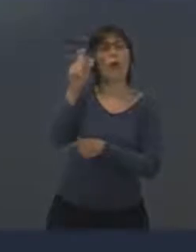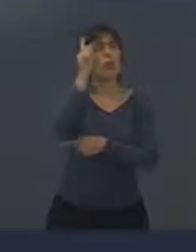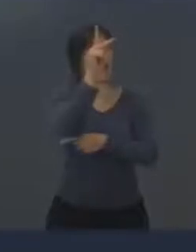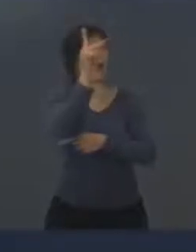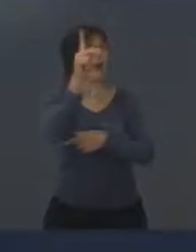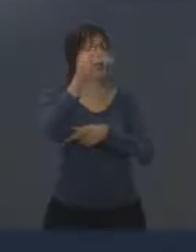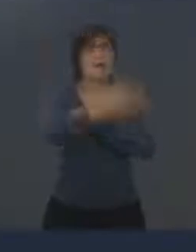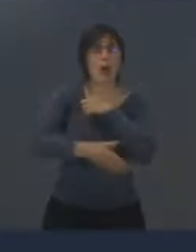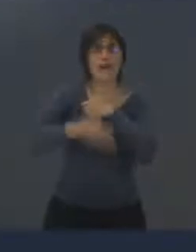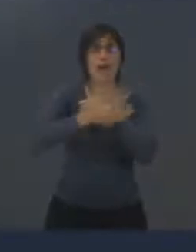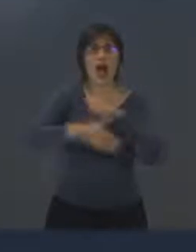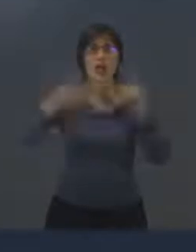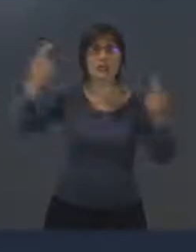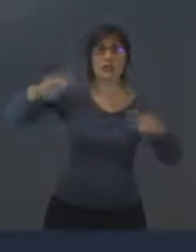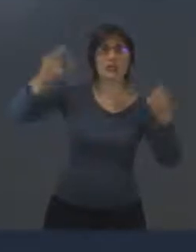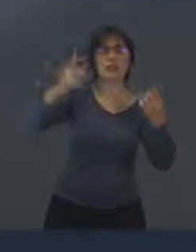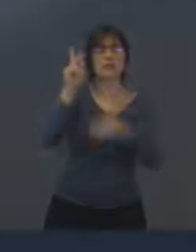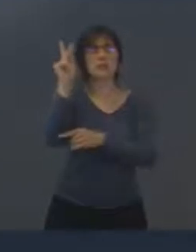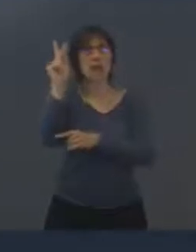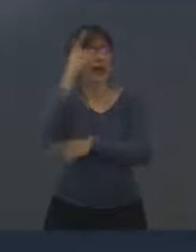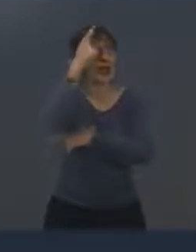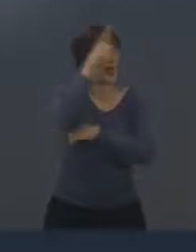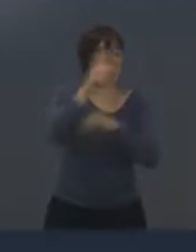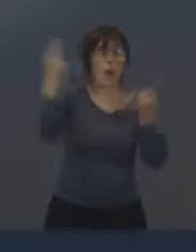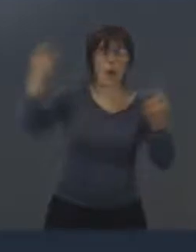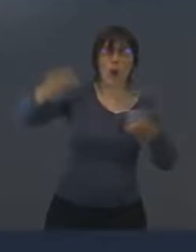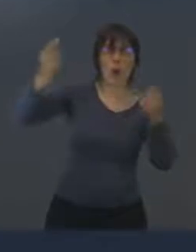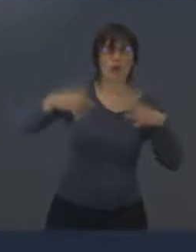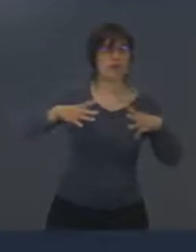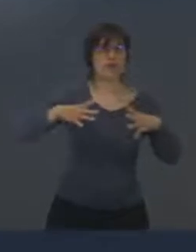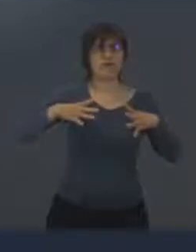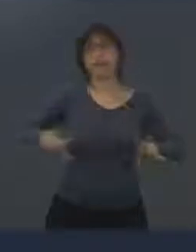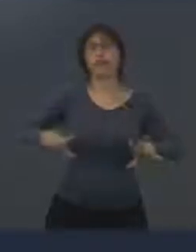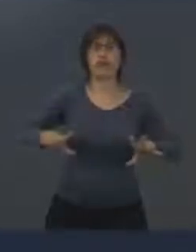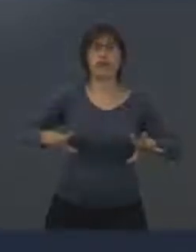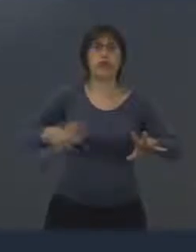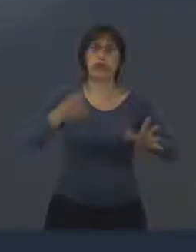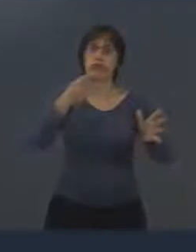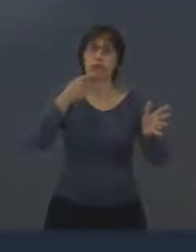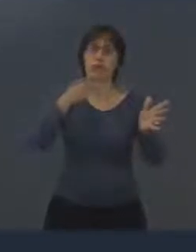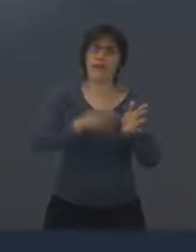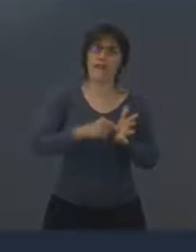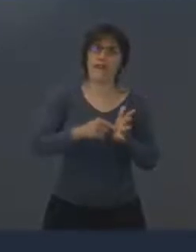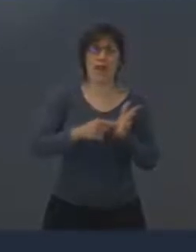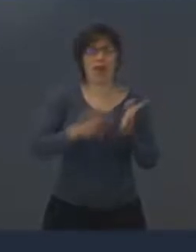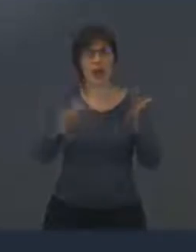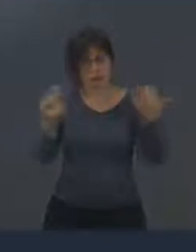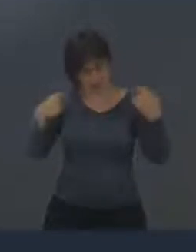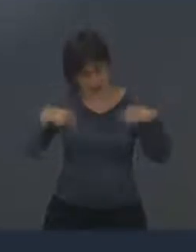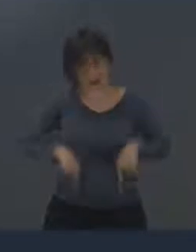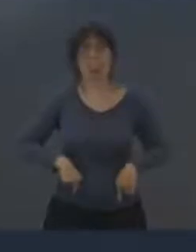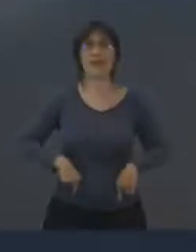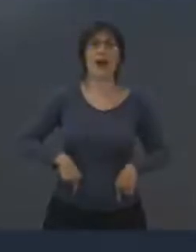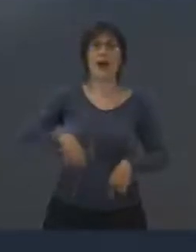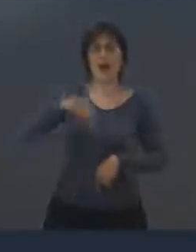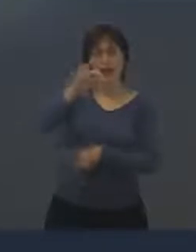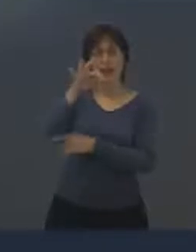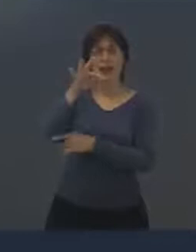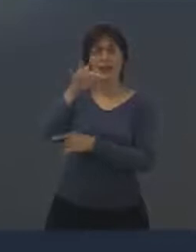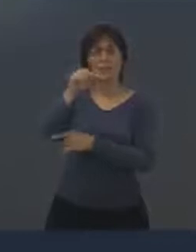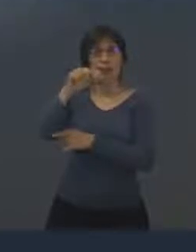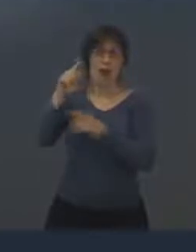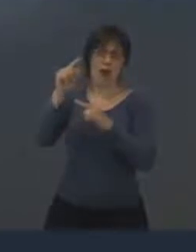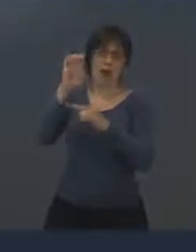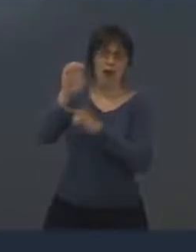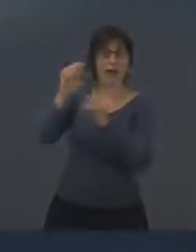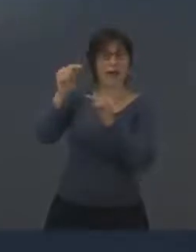province ou entre Paris et Lyon, parce que ça, c'est le vocabulaire des Corses. Pour moi, c'est l'État, avec un grand B comme Bercy, qui est en cause. Le